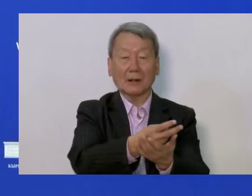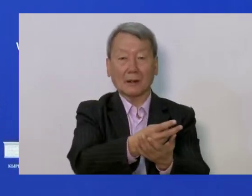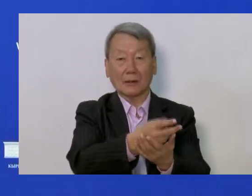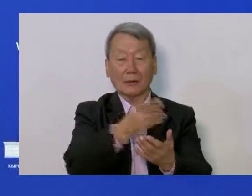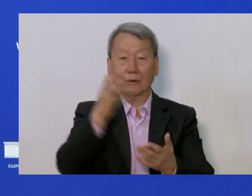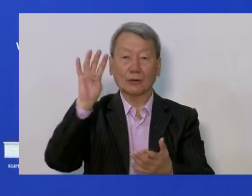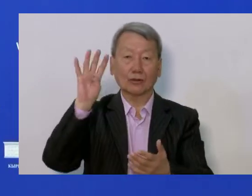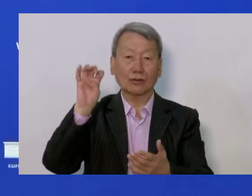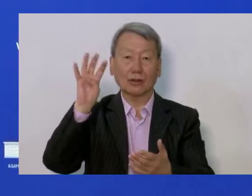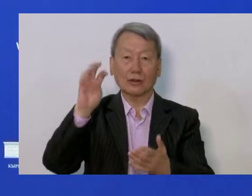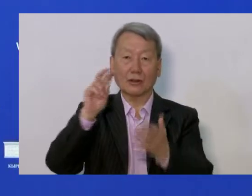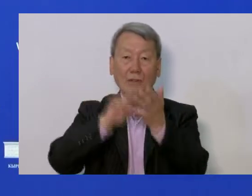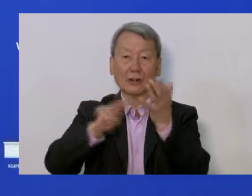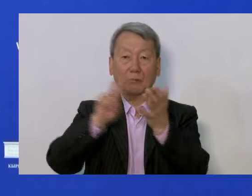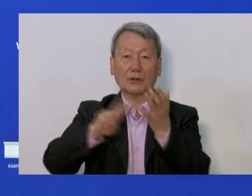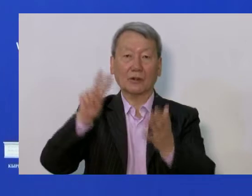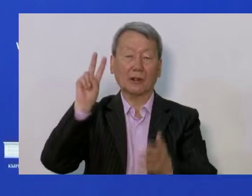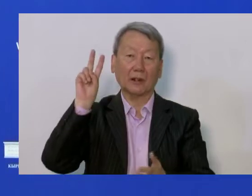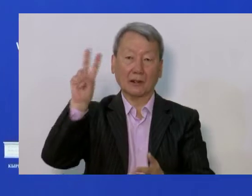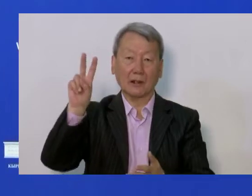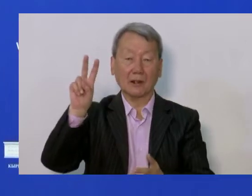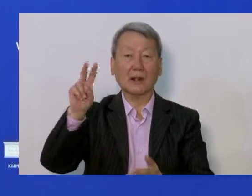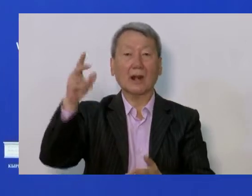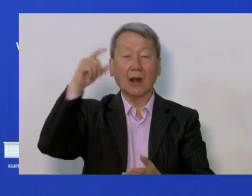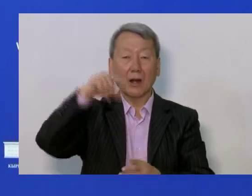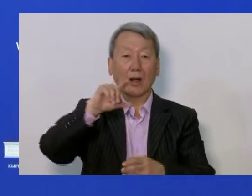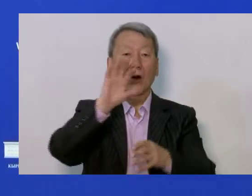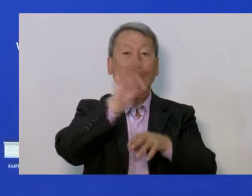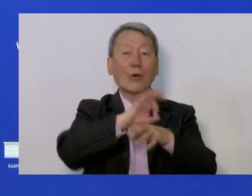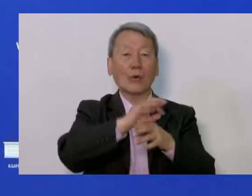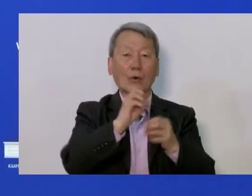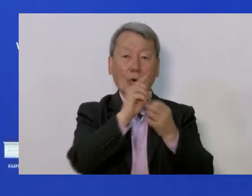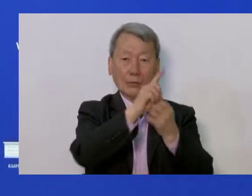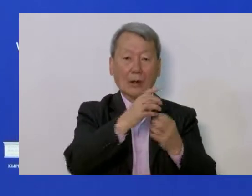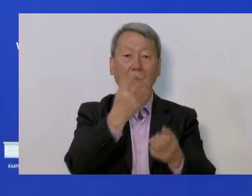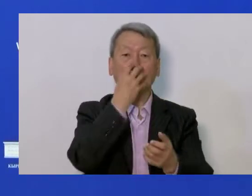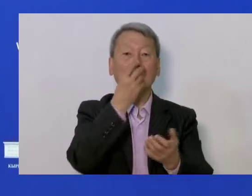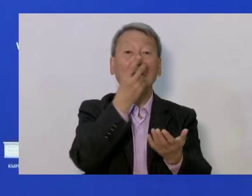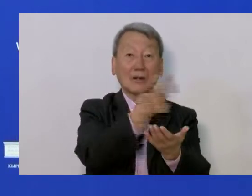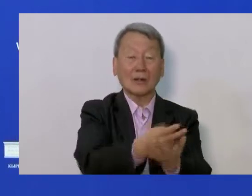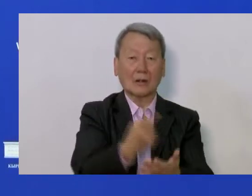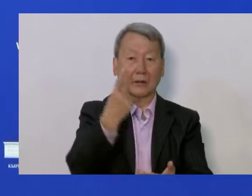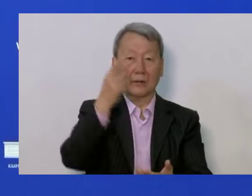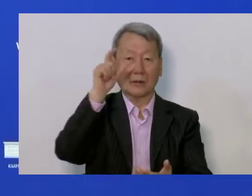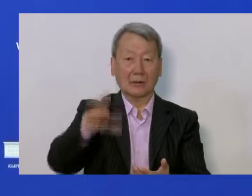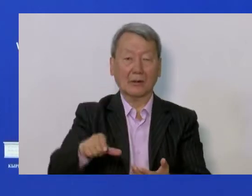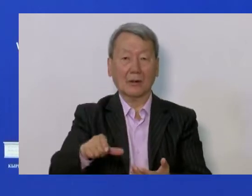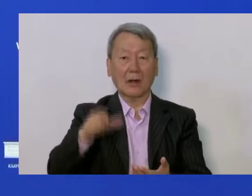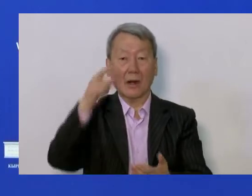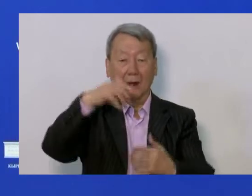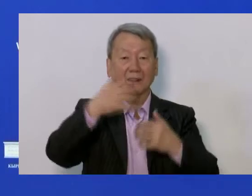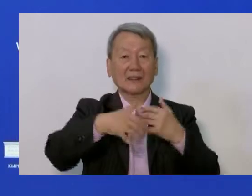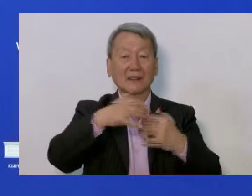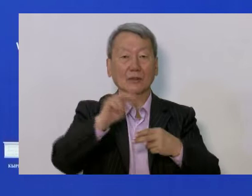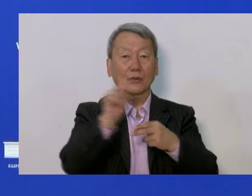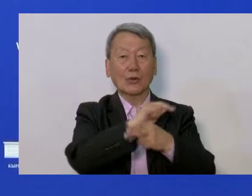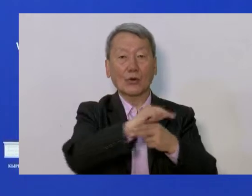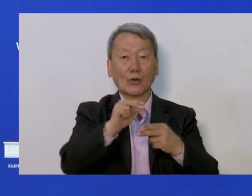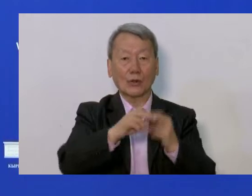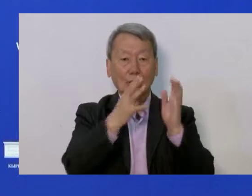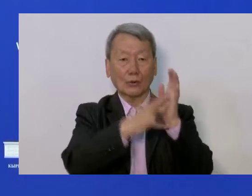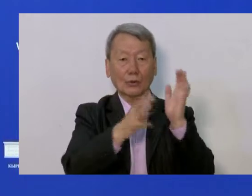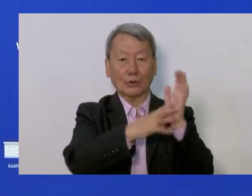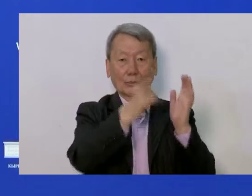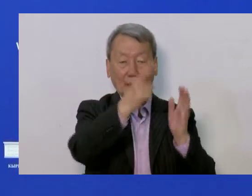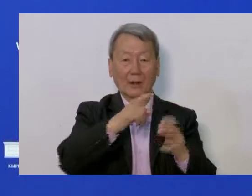саны 472 туруп атат. Оор абалда 11, жандандыруу бөлүмүндө 1, орточо оор абалдыкта